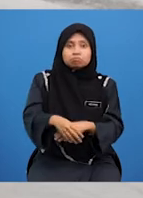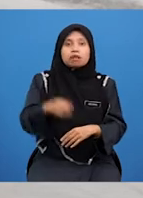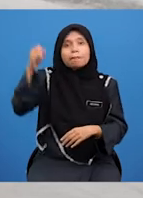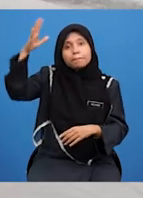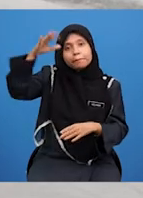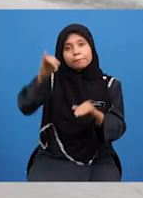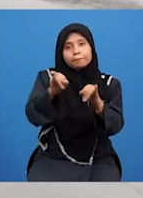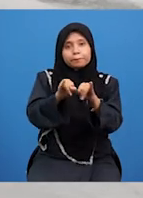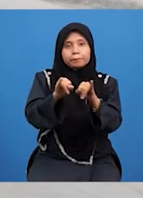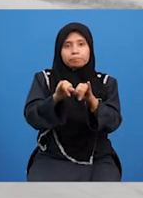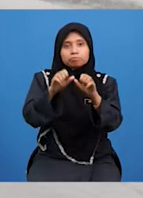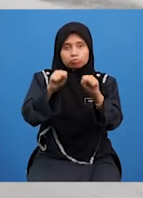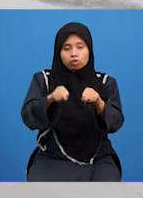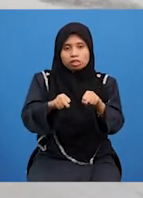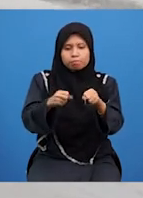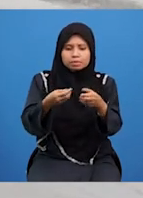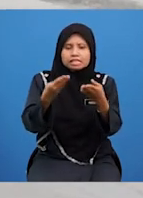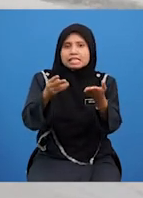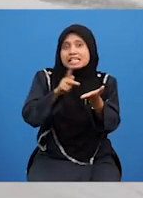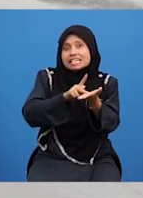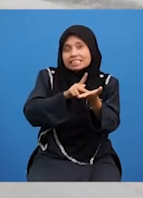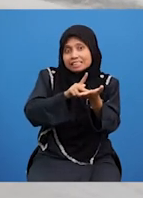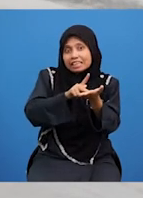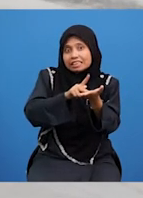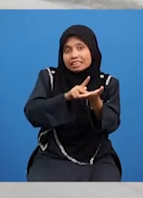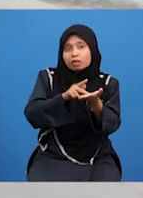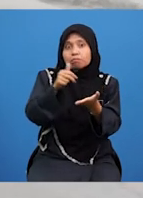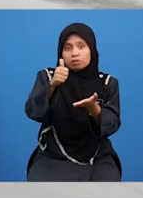Pencahayaan juga boleh memberi kesan dramatik kepada karya.